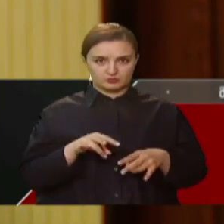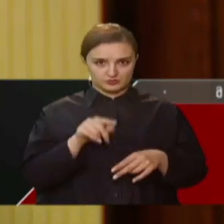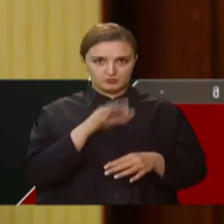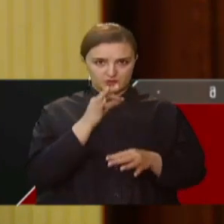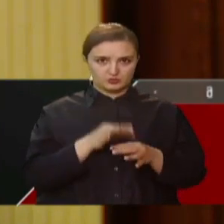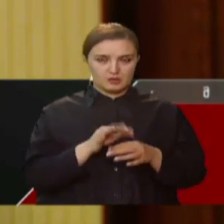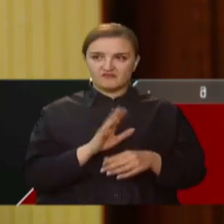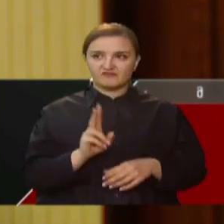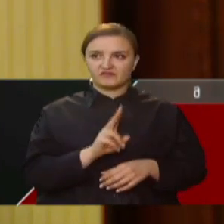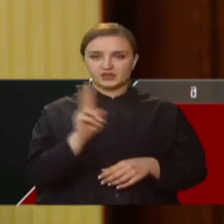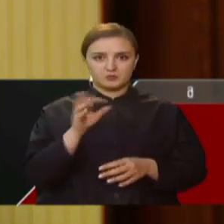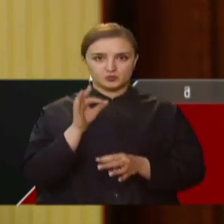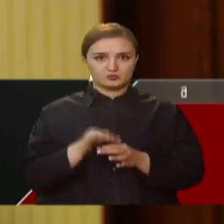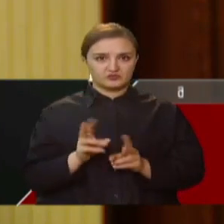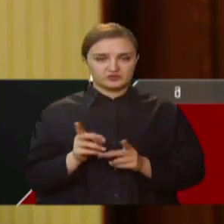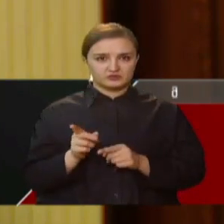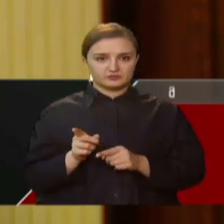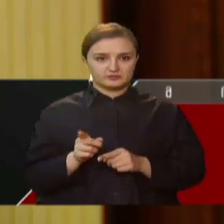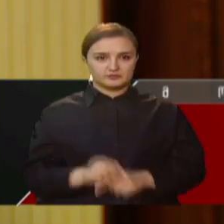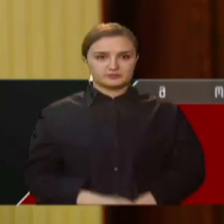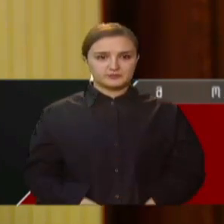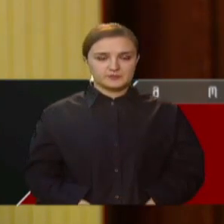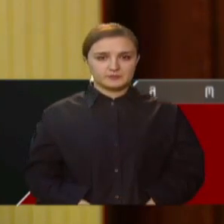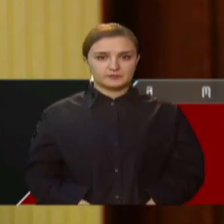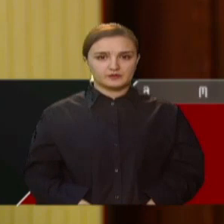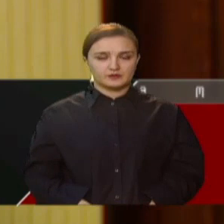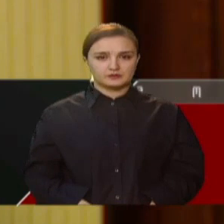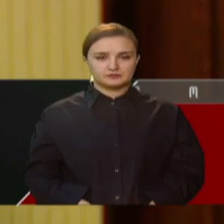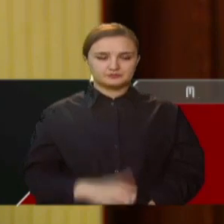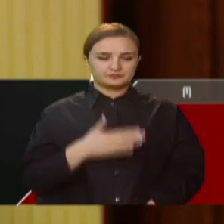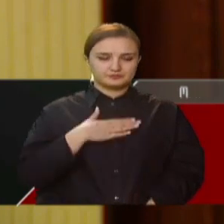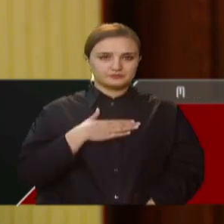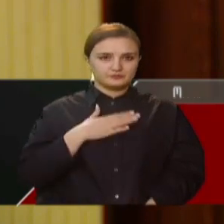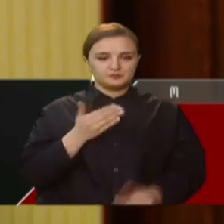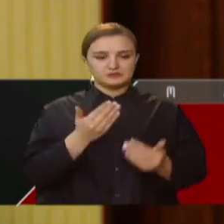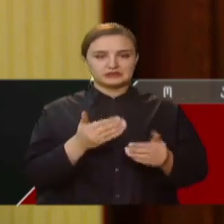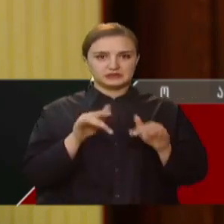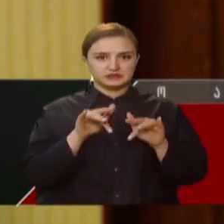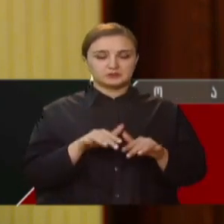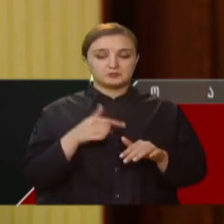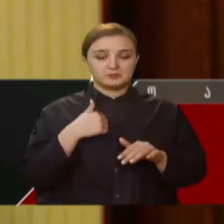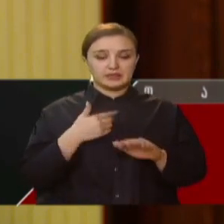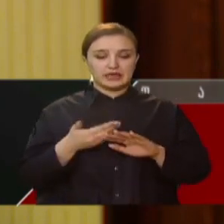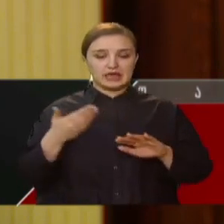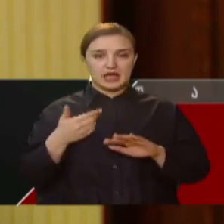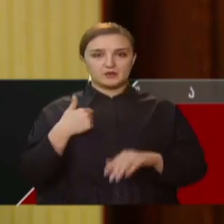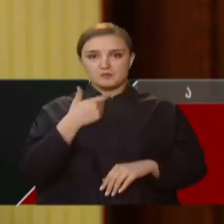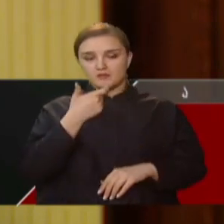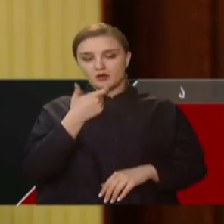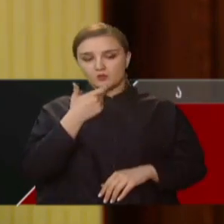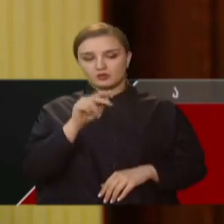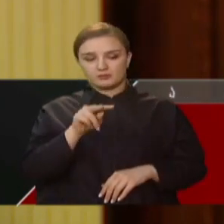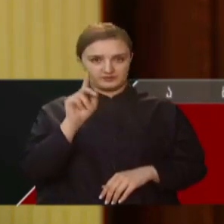aba vizia. Ho? Nu, rabiți, e scoi, mati sakmia, mevici garetan, rogoț ma